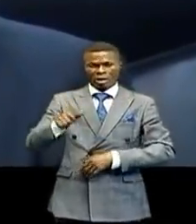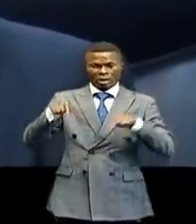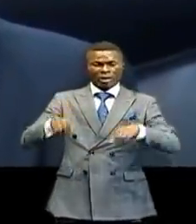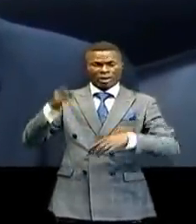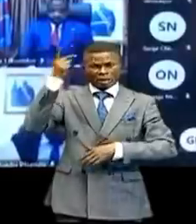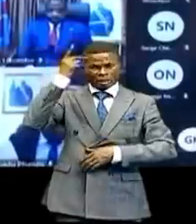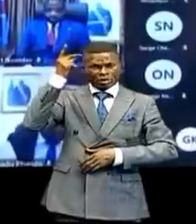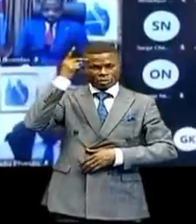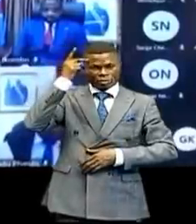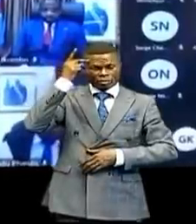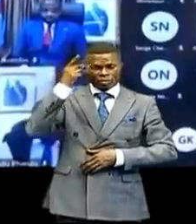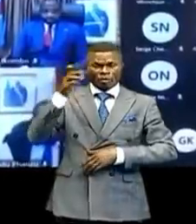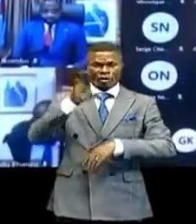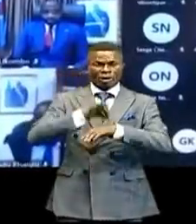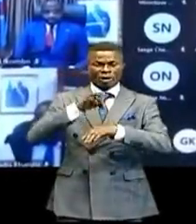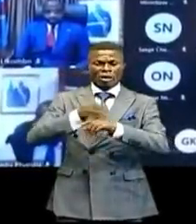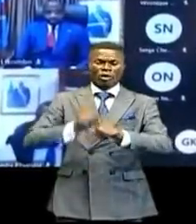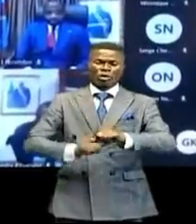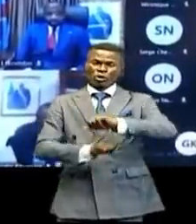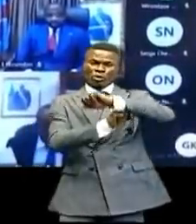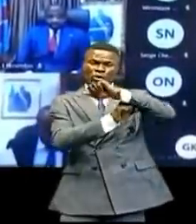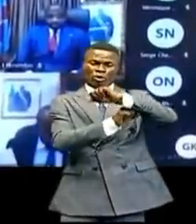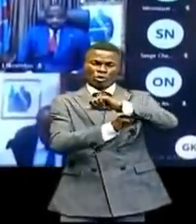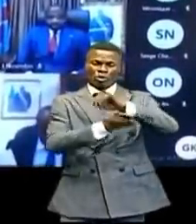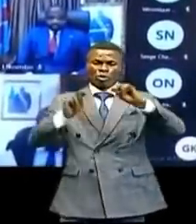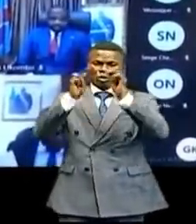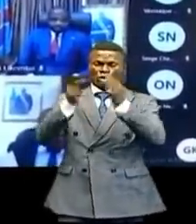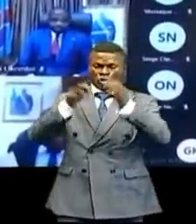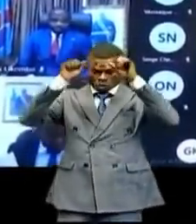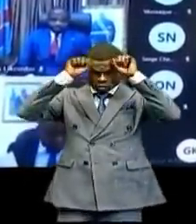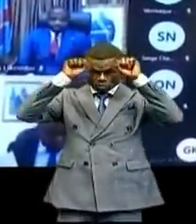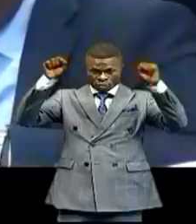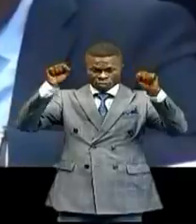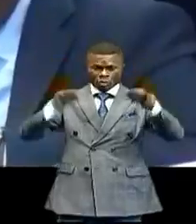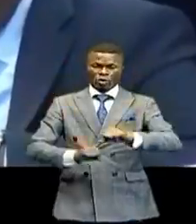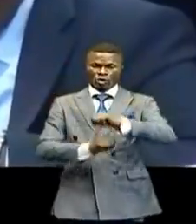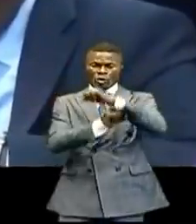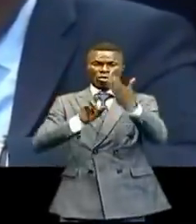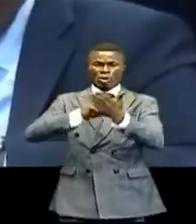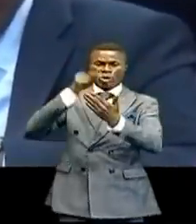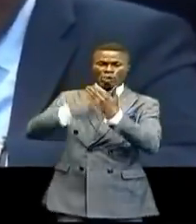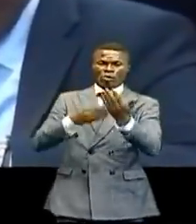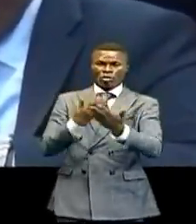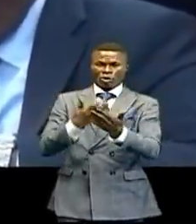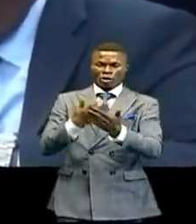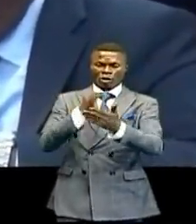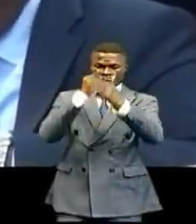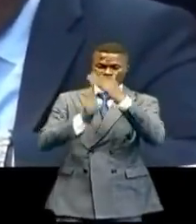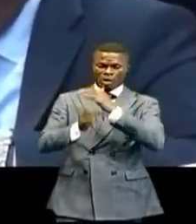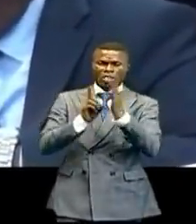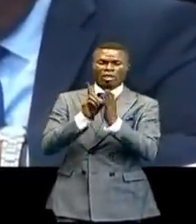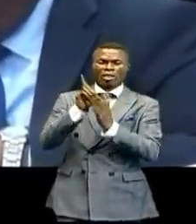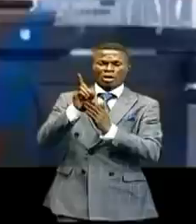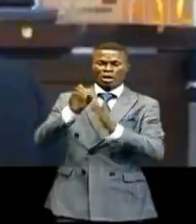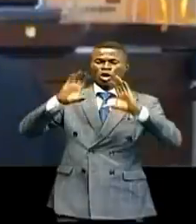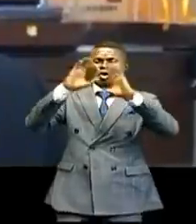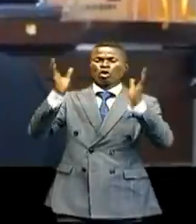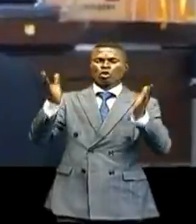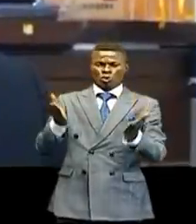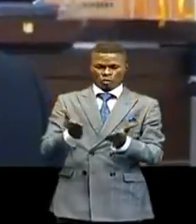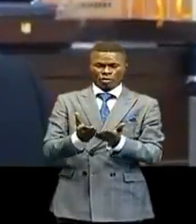Kinshasa, grâce à l'accompagnement de la cellule présidentielle, l'appui au programme d'urgence intégré de développement